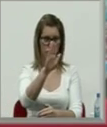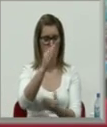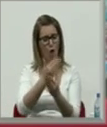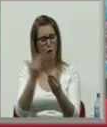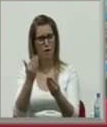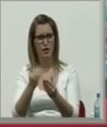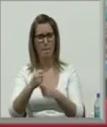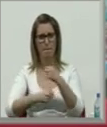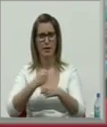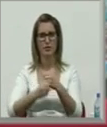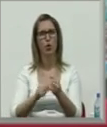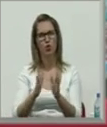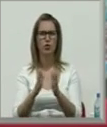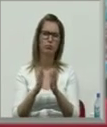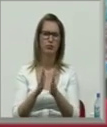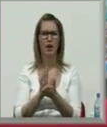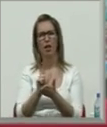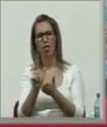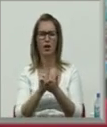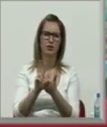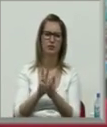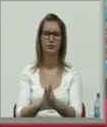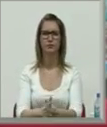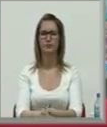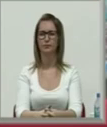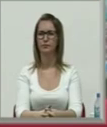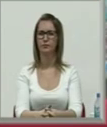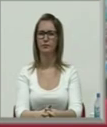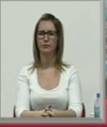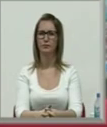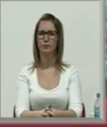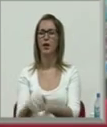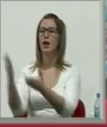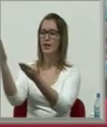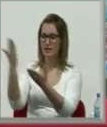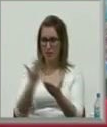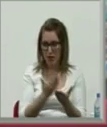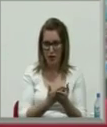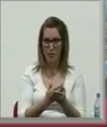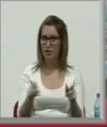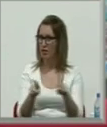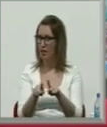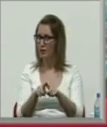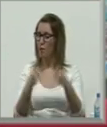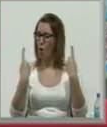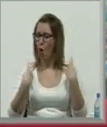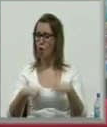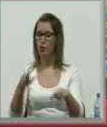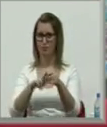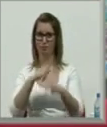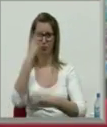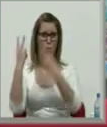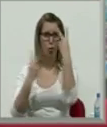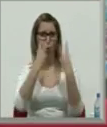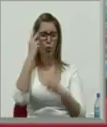Tych ofert już jest kilkanaście. Z drugiej strony mamy też, zapraszamy ludzi poszukujących pracy,